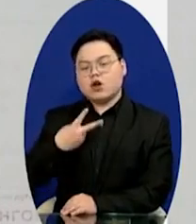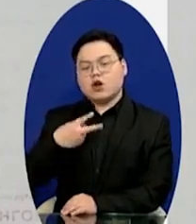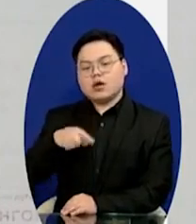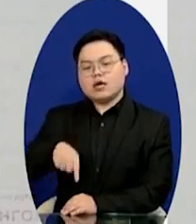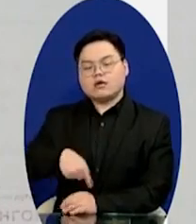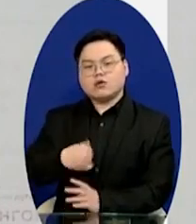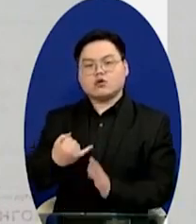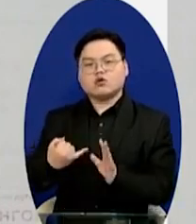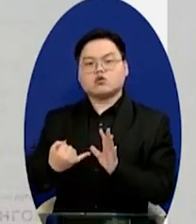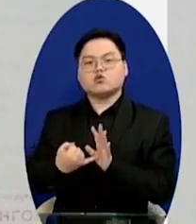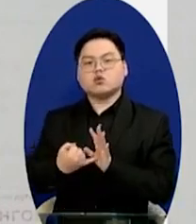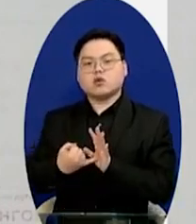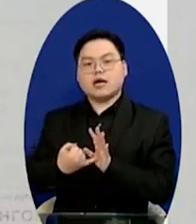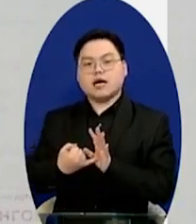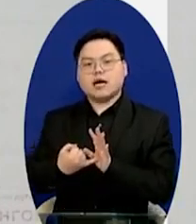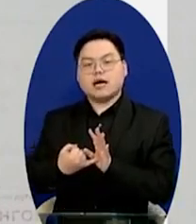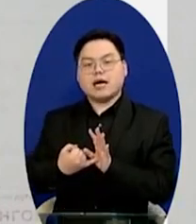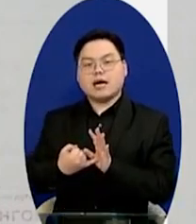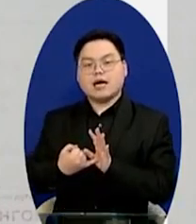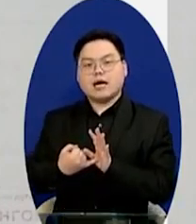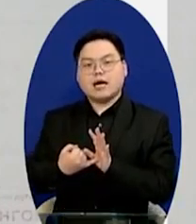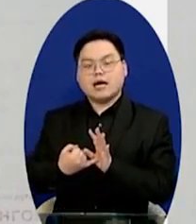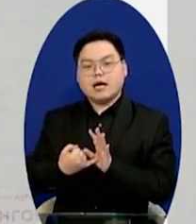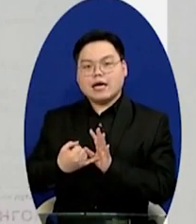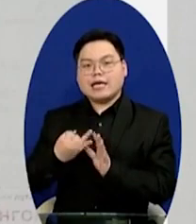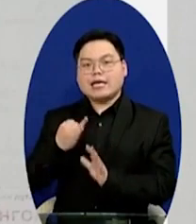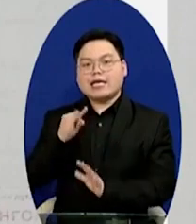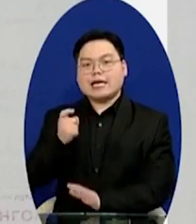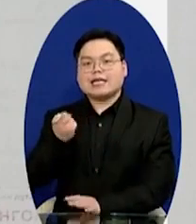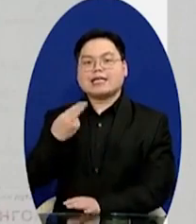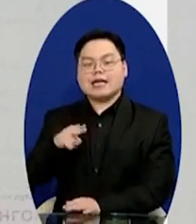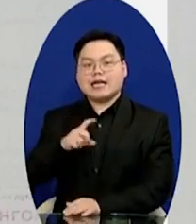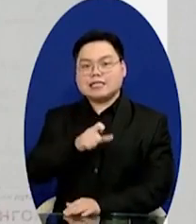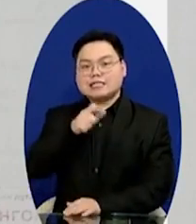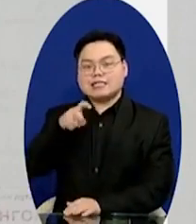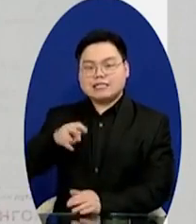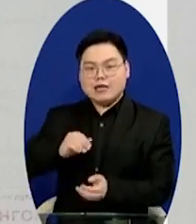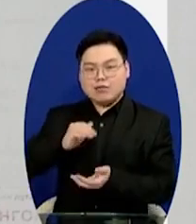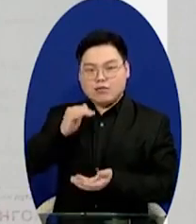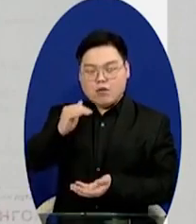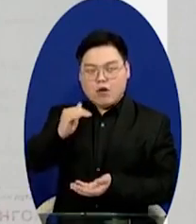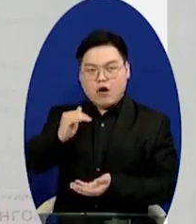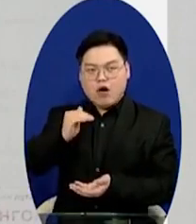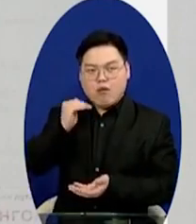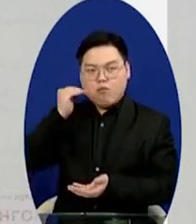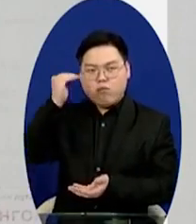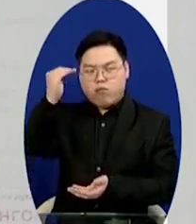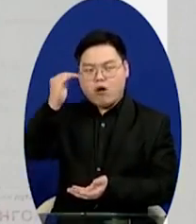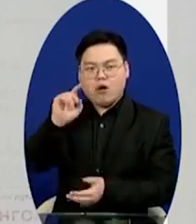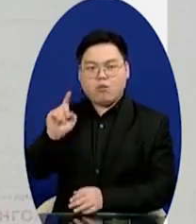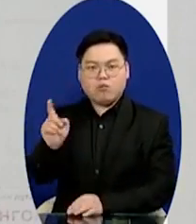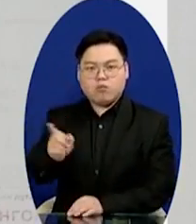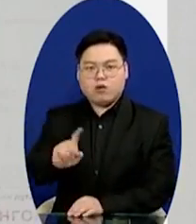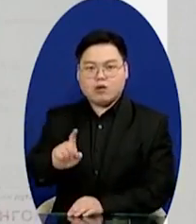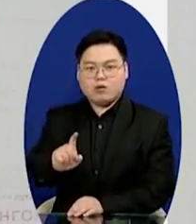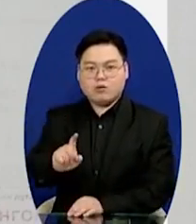2.6 зээлийн хэмжээг 2.6 их найз дээр яс хэтрүүлэхгүй байх гэдэг шаардлага тавьсан.